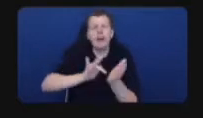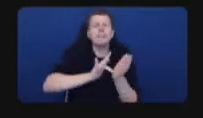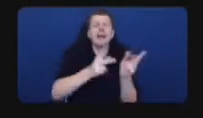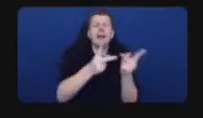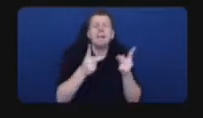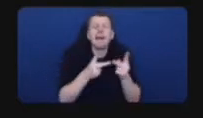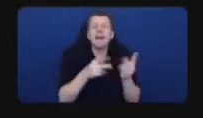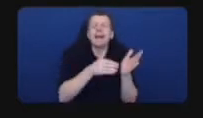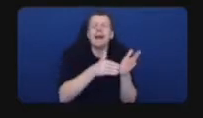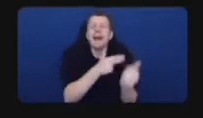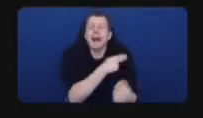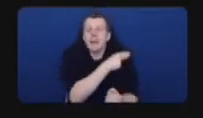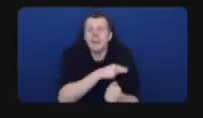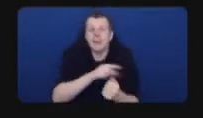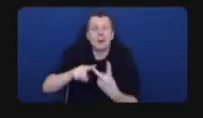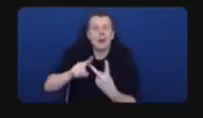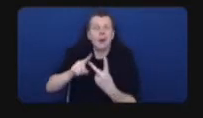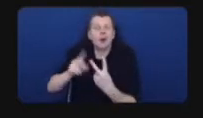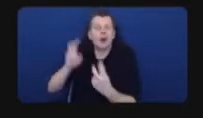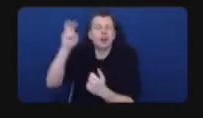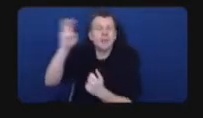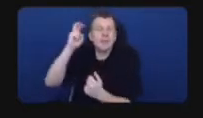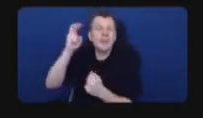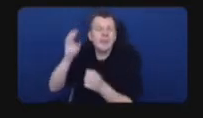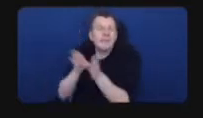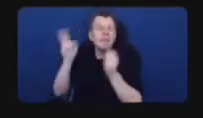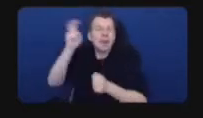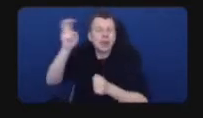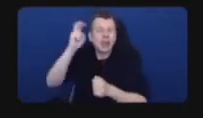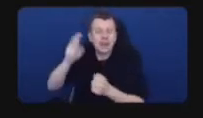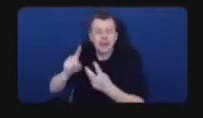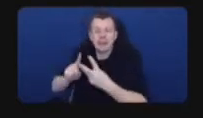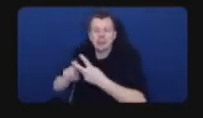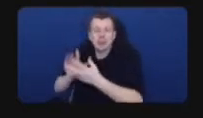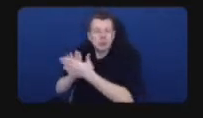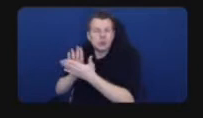那在这些在这种程度上面呢，在